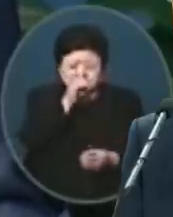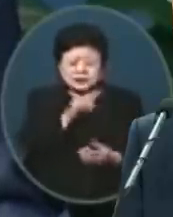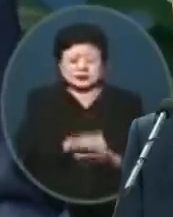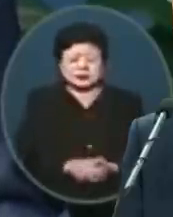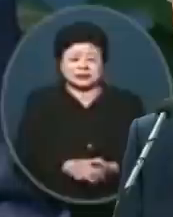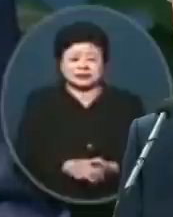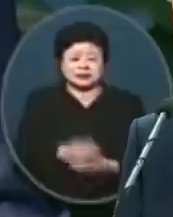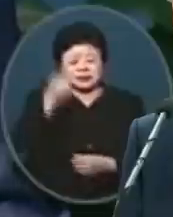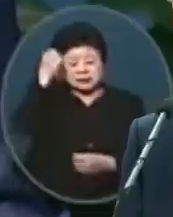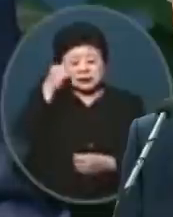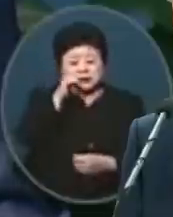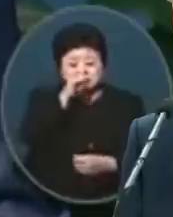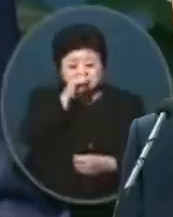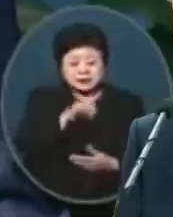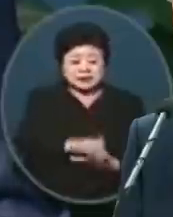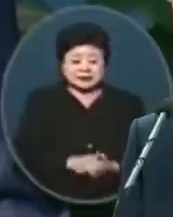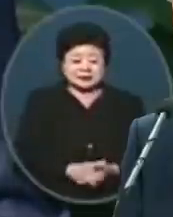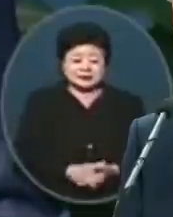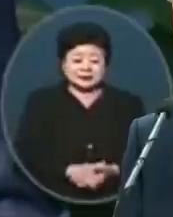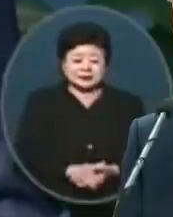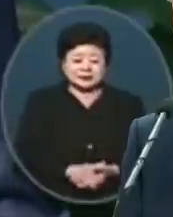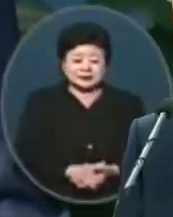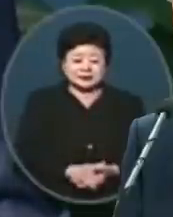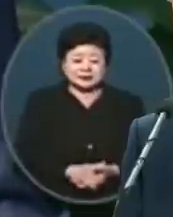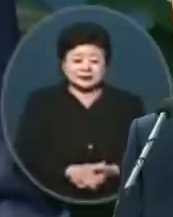처한 경험을 했습니다.